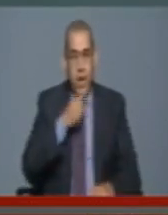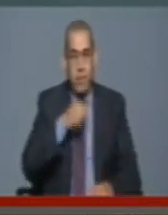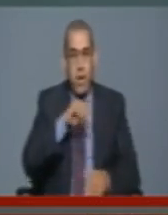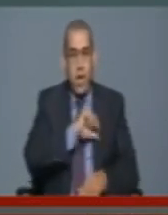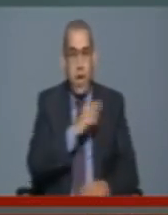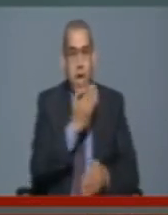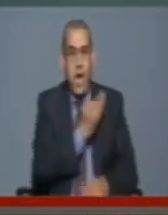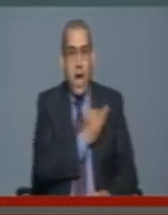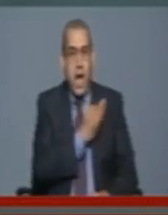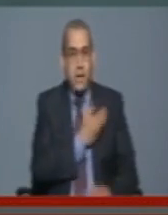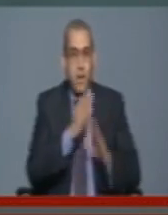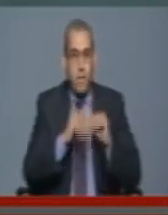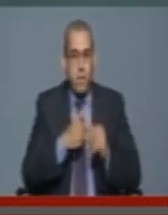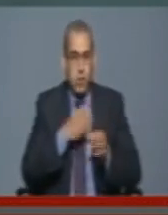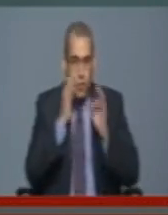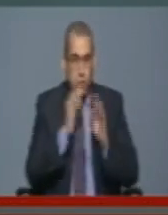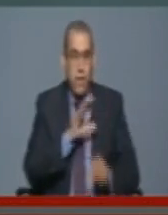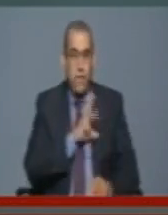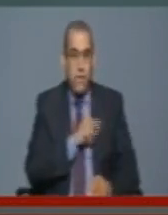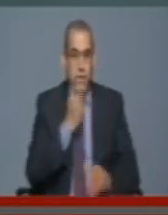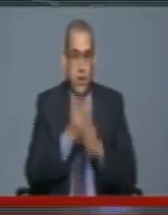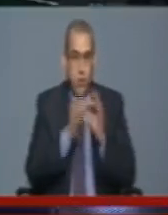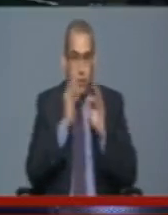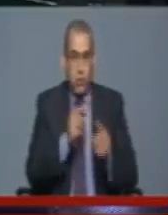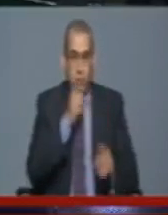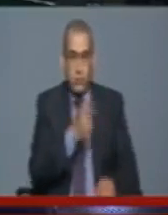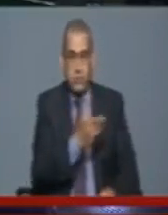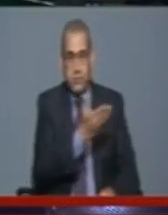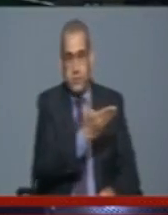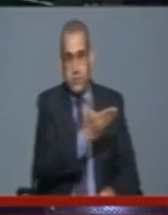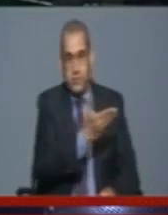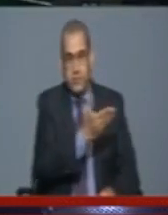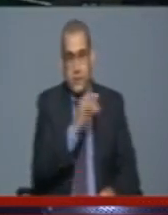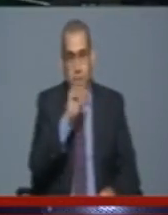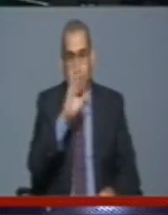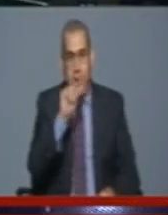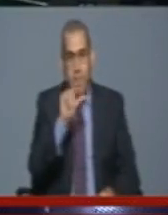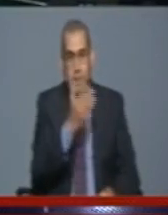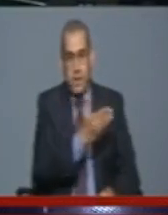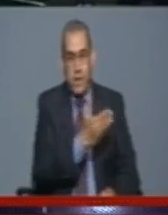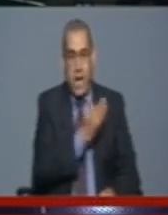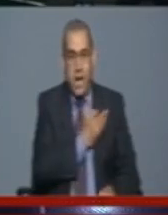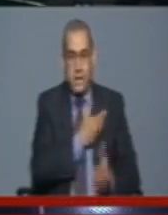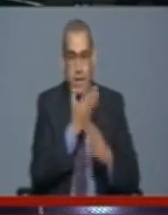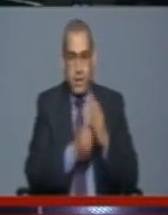مصر الهوى وفلسطين الهوية، محمد المصري من قطاع غزة.